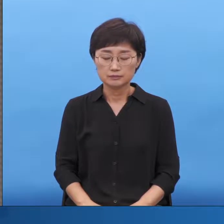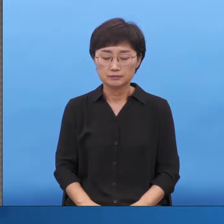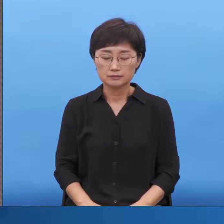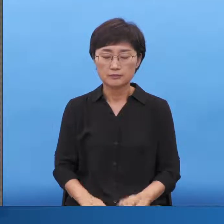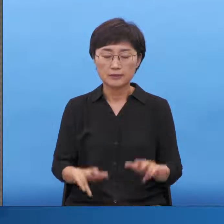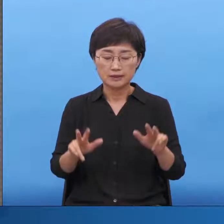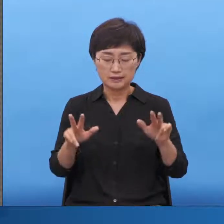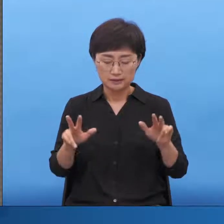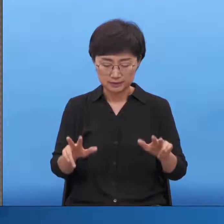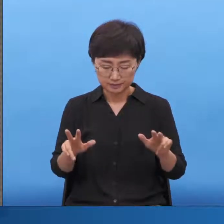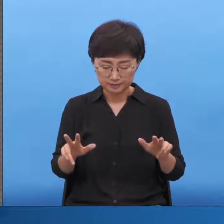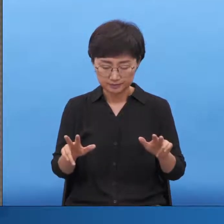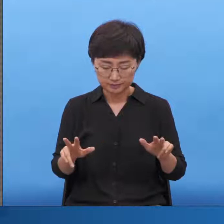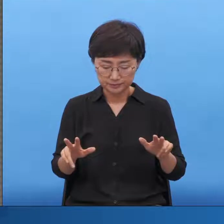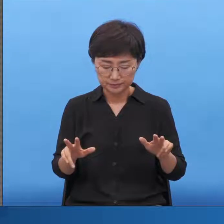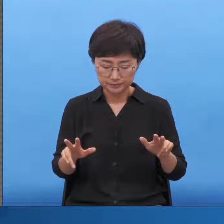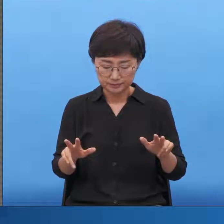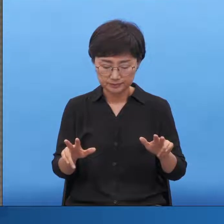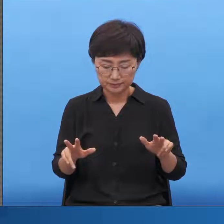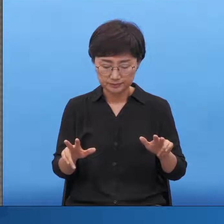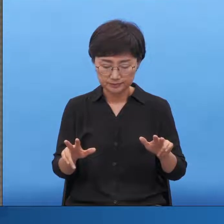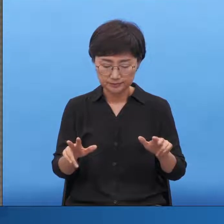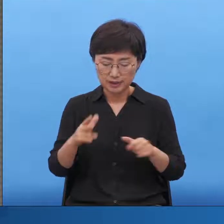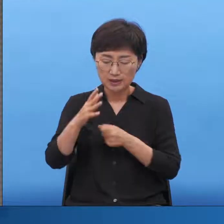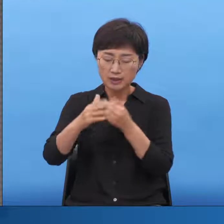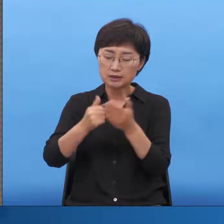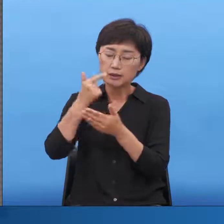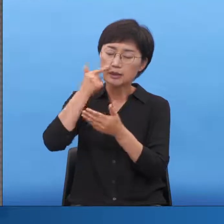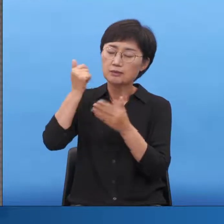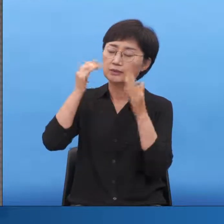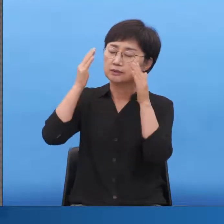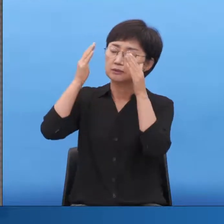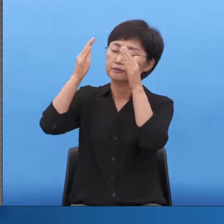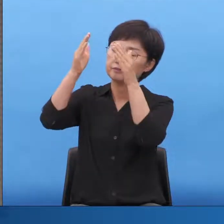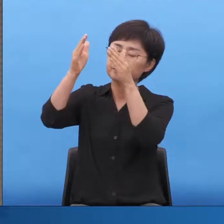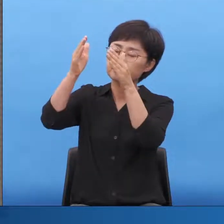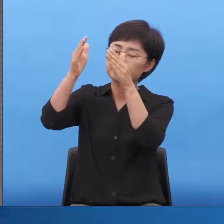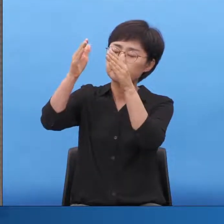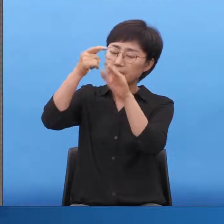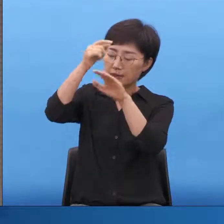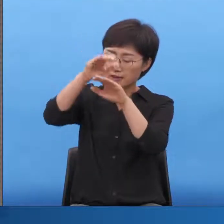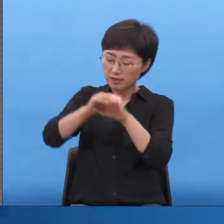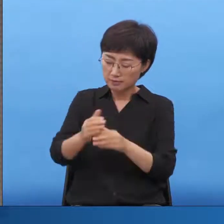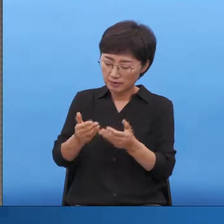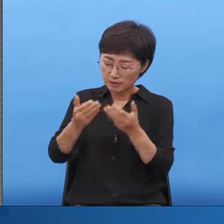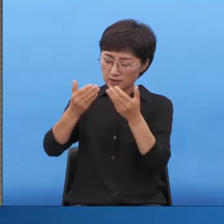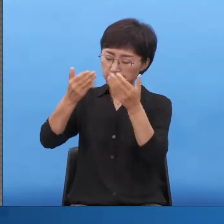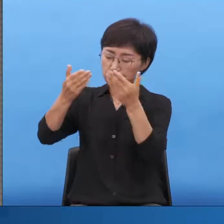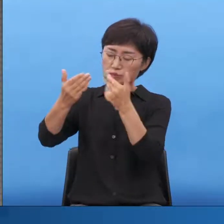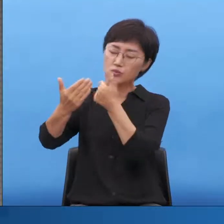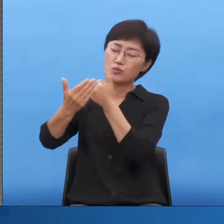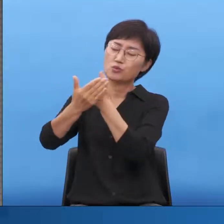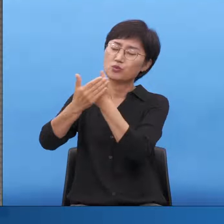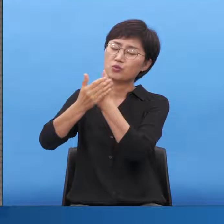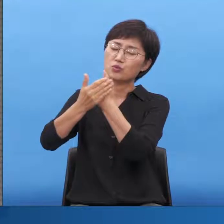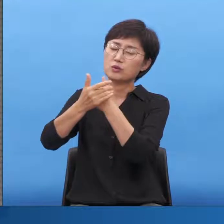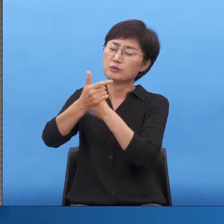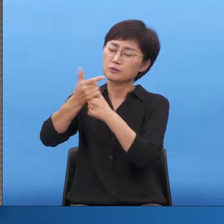지금 이 시간 하나님 아버지께 예배드리게 하여 주심을 감사합니다.